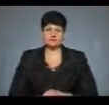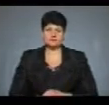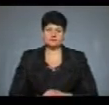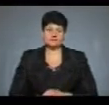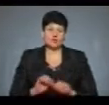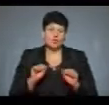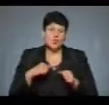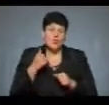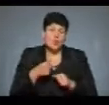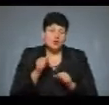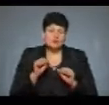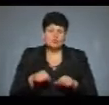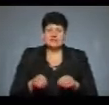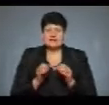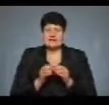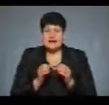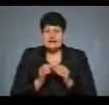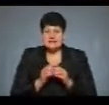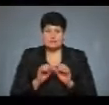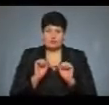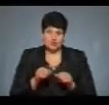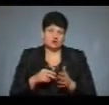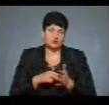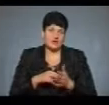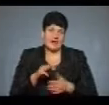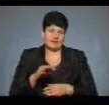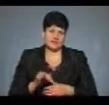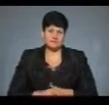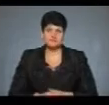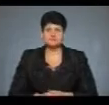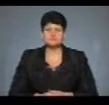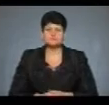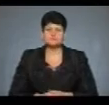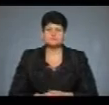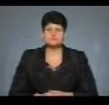Ну, років 10, певно, що буде стояти.